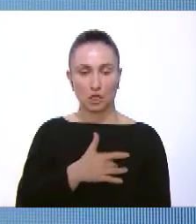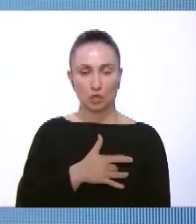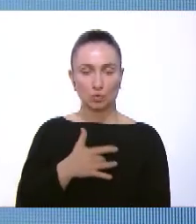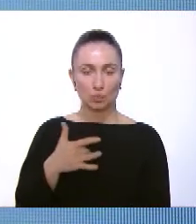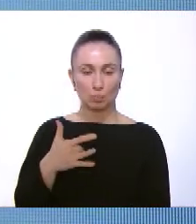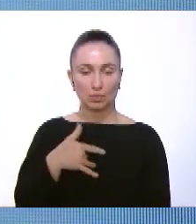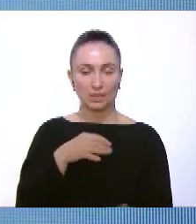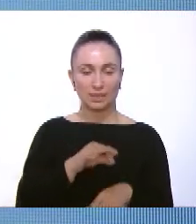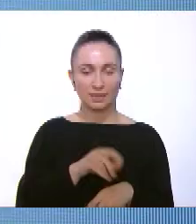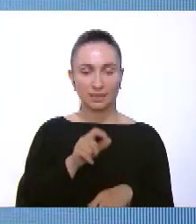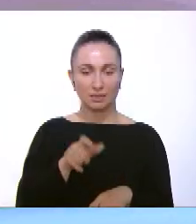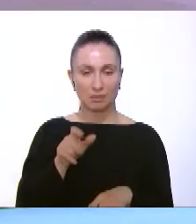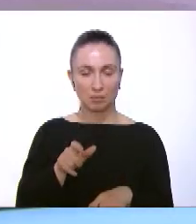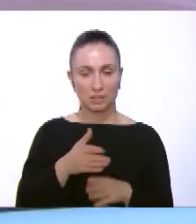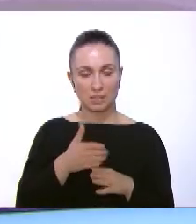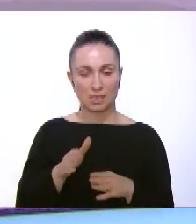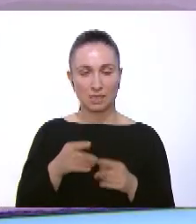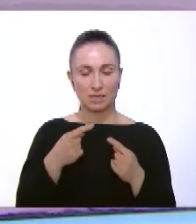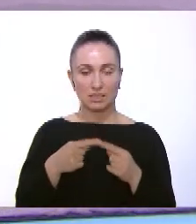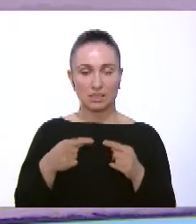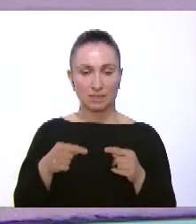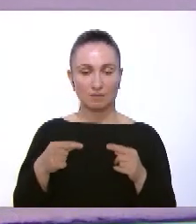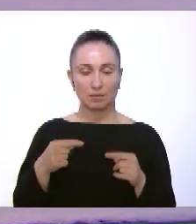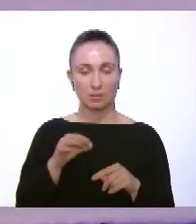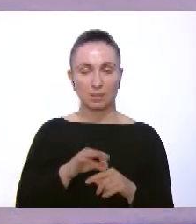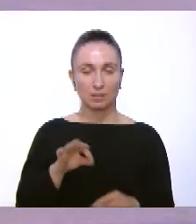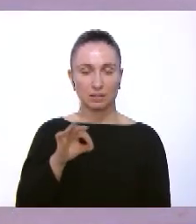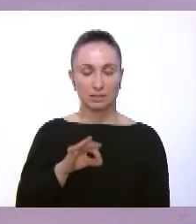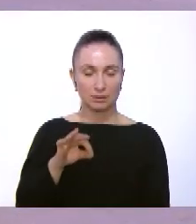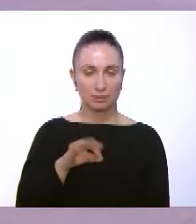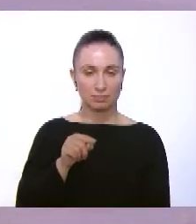ტუბერკულოზის დაავადების მიღმაც, სხვადასხვა დაავადებების